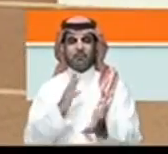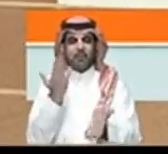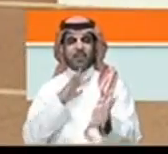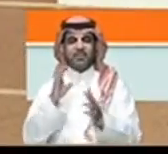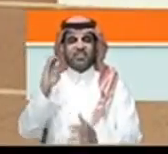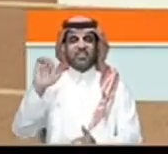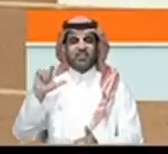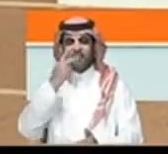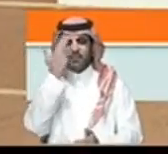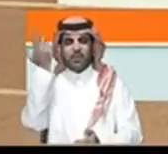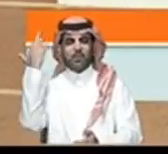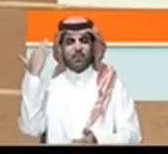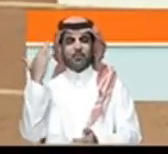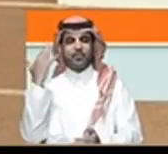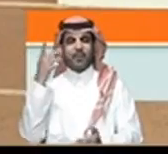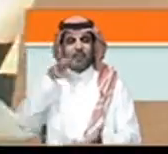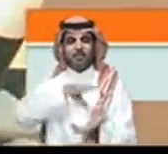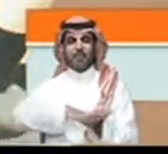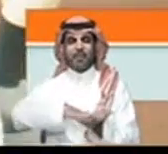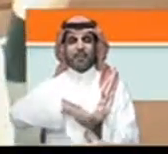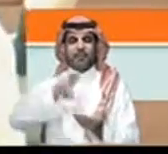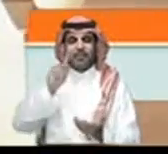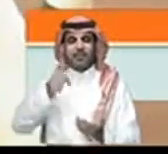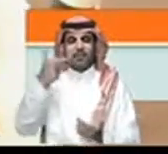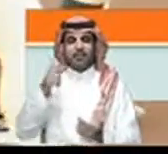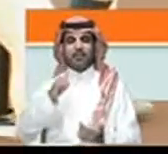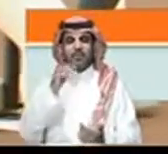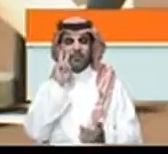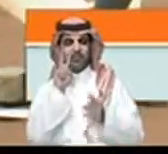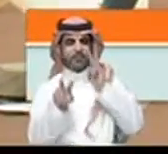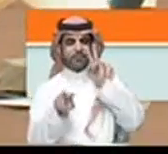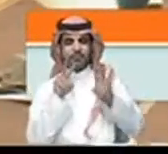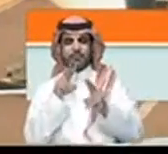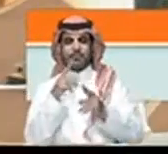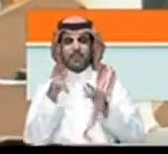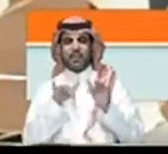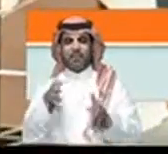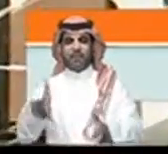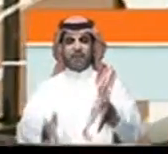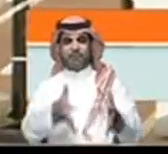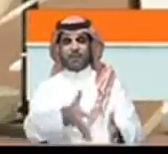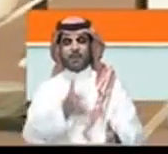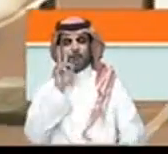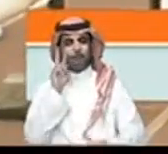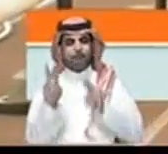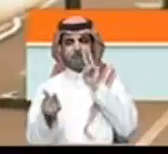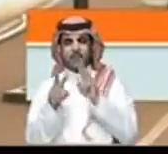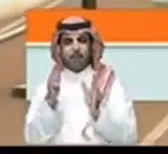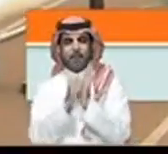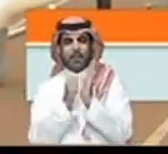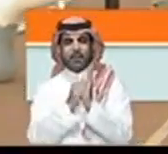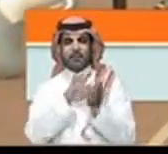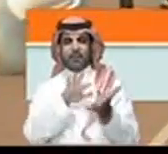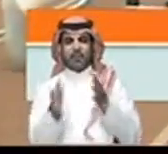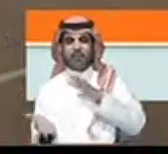مقر نادي الطائي الرياضي حيث تضمن عروضا موجهه للعائلات والاطفال و محتويات المنزل في